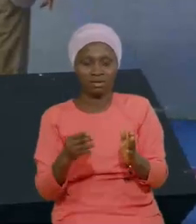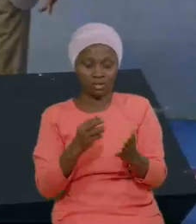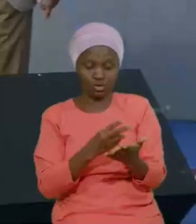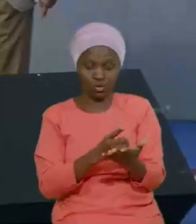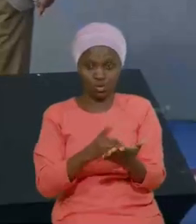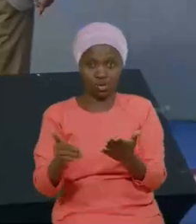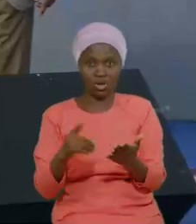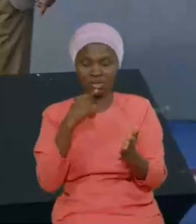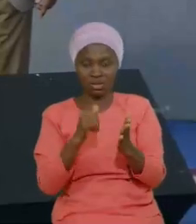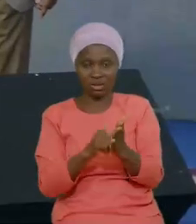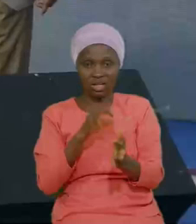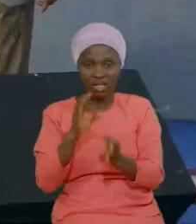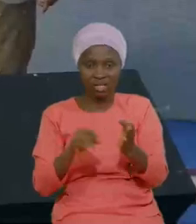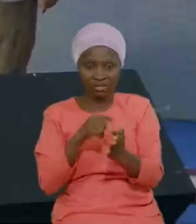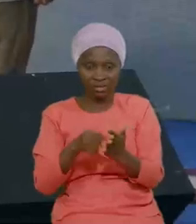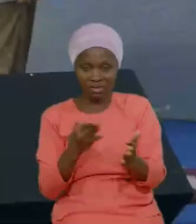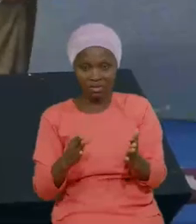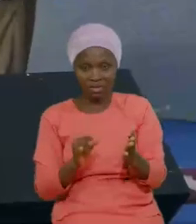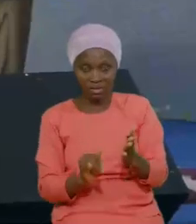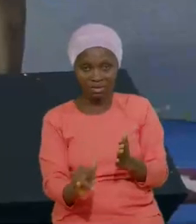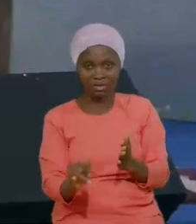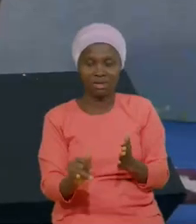That is what I'm going to focus on.